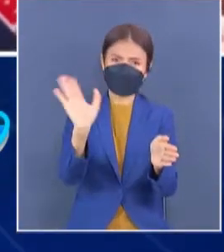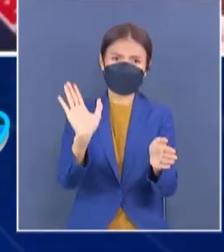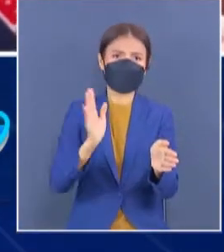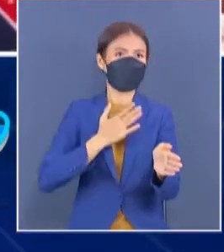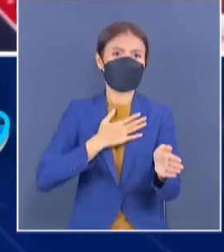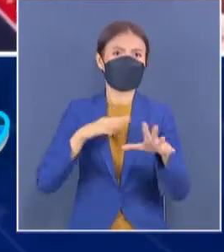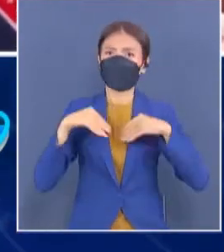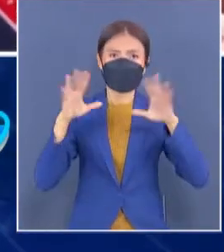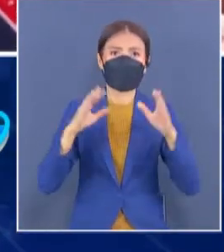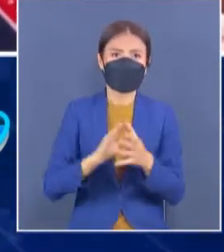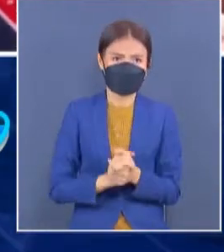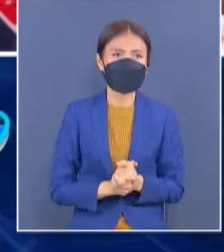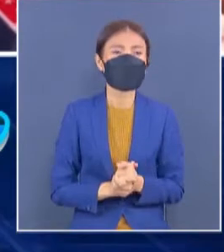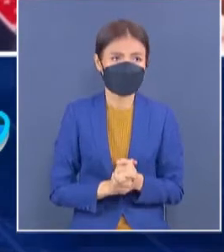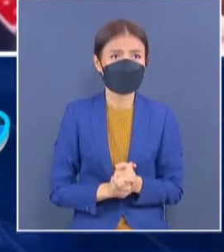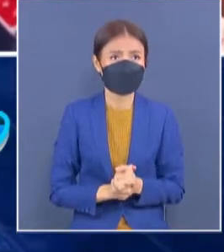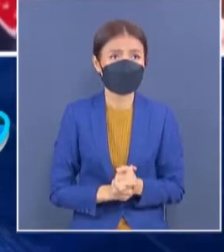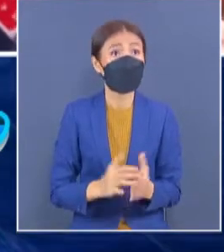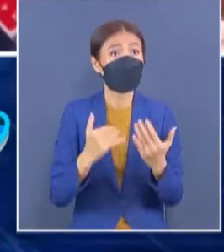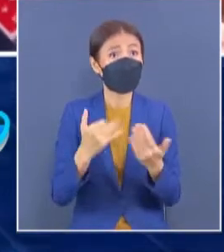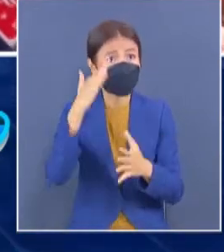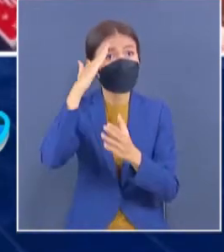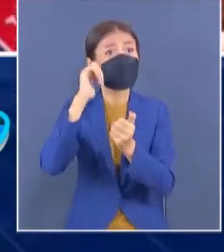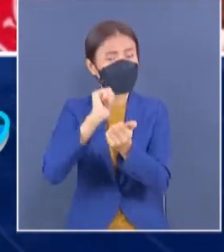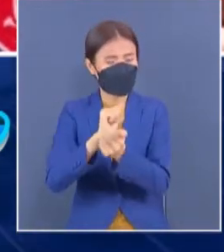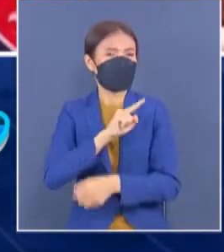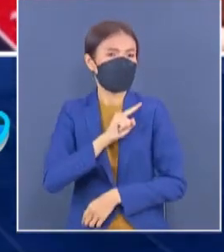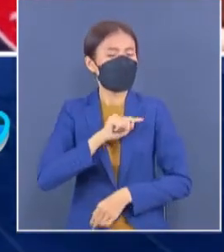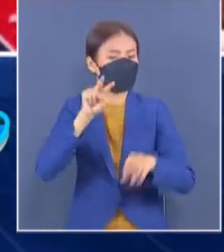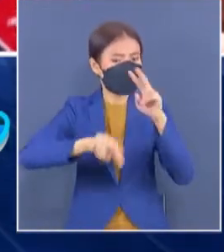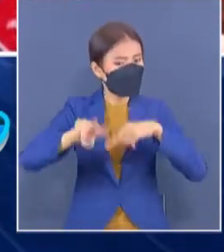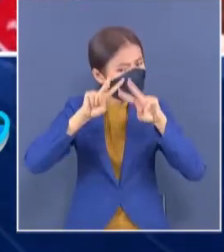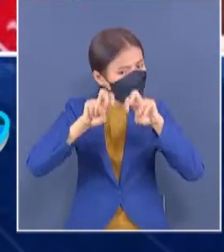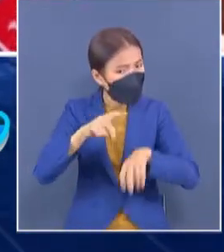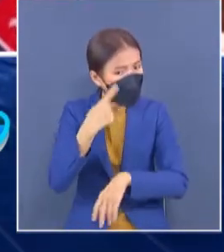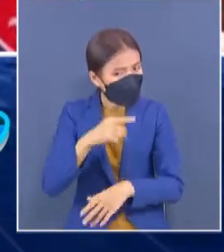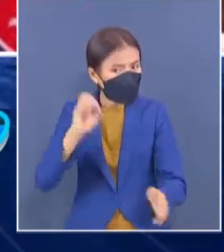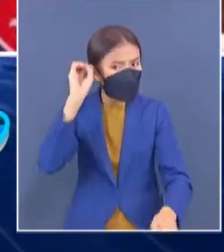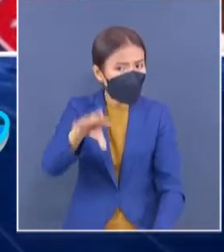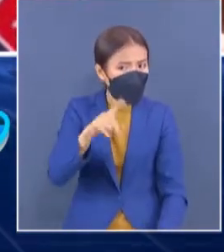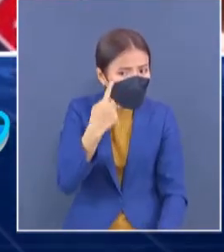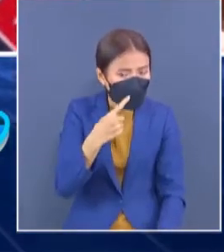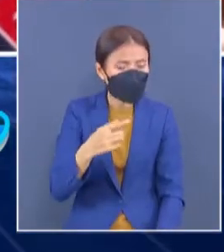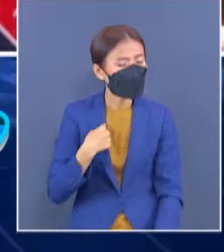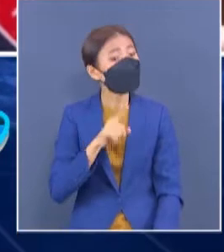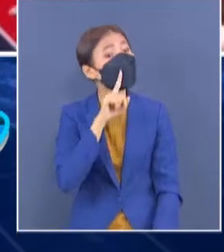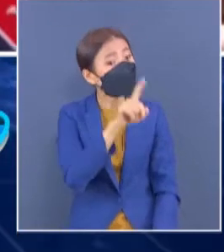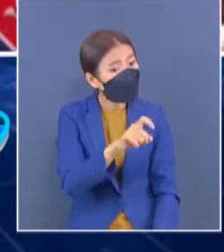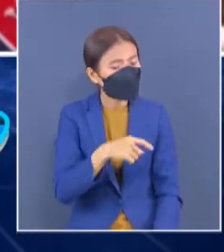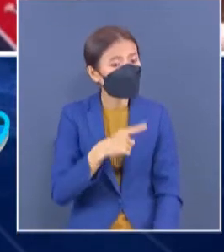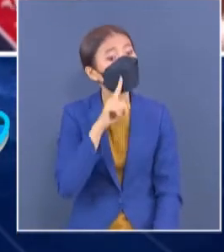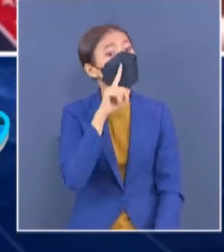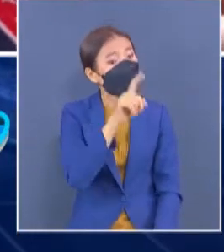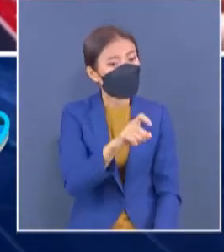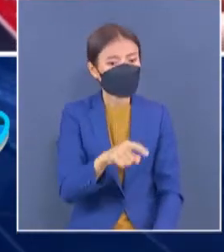าที่ของตำรวจครับที่จะพิสูจน์ทราบตัวผู้ก่อเหตุต่อไปส่วนในวันเกิดเหตุเนี่ยนะครับอ้าวถ้าไม่ได้ทำก็มีคำถาม